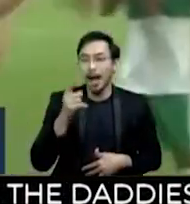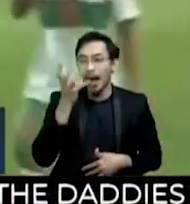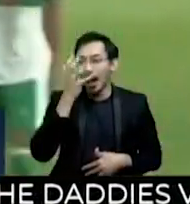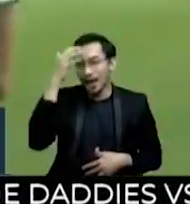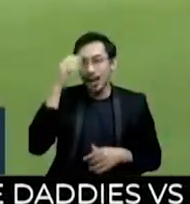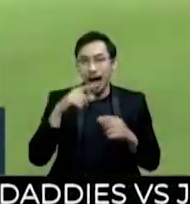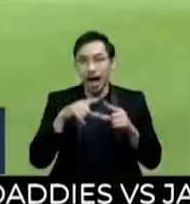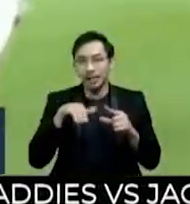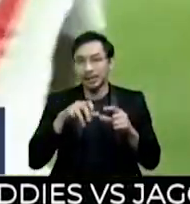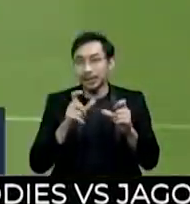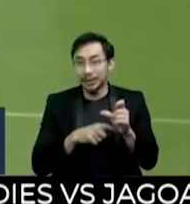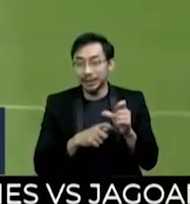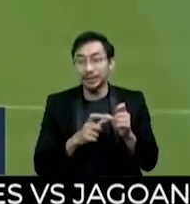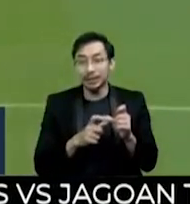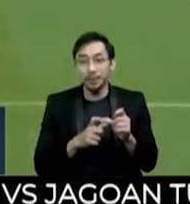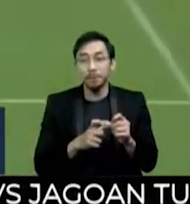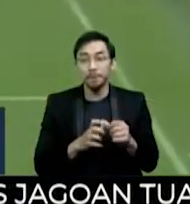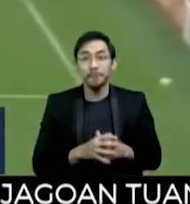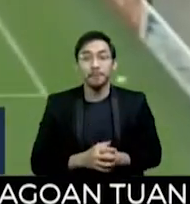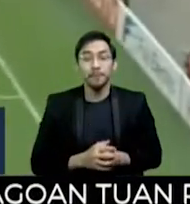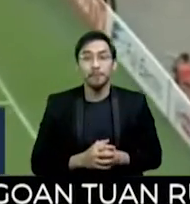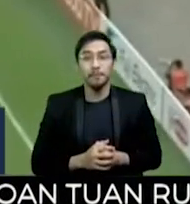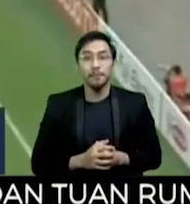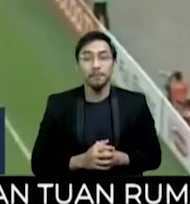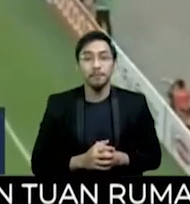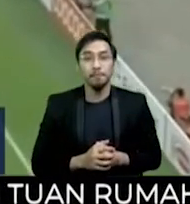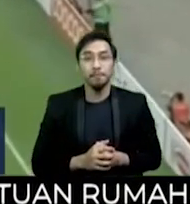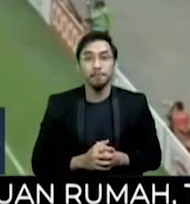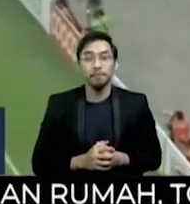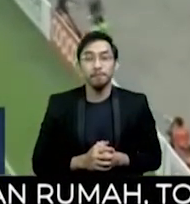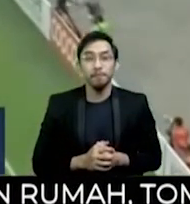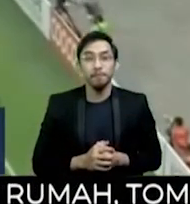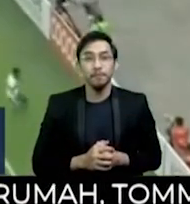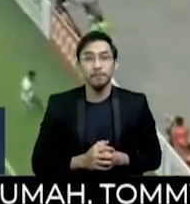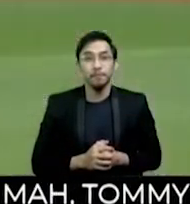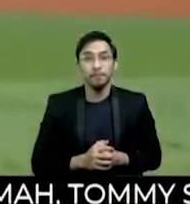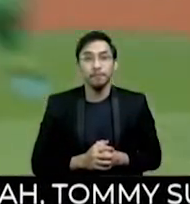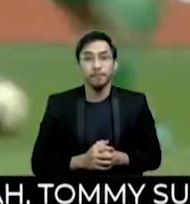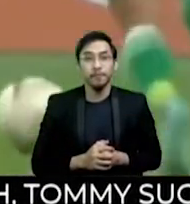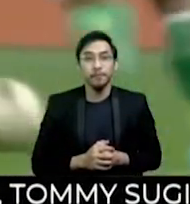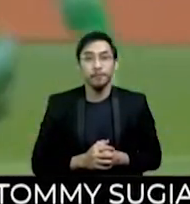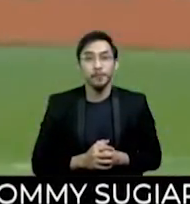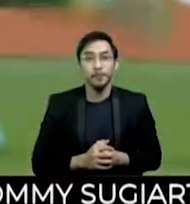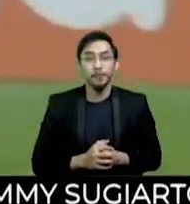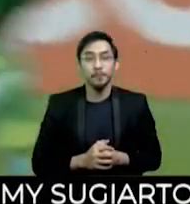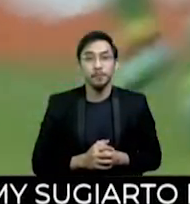AFF 2020. Dari Palu, Sulawesi Tengah, Jimmy Hendrik, iNews, melaporkan.